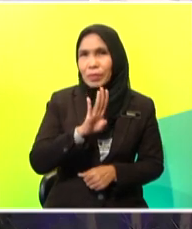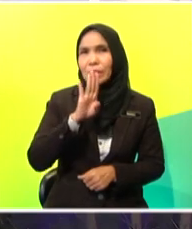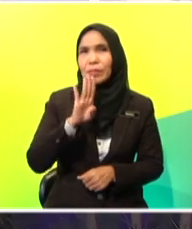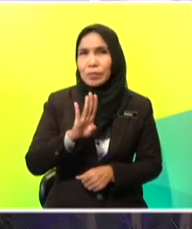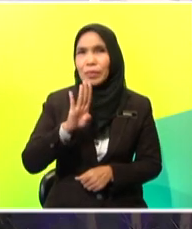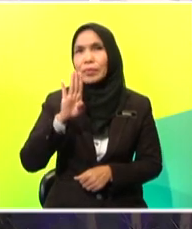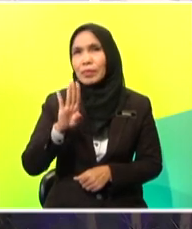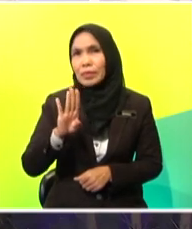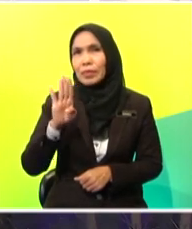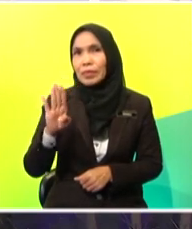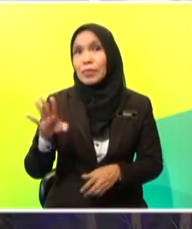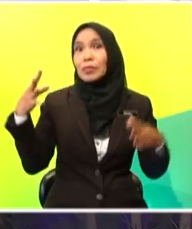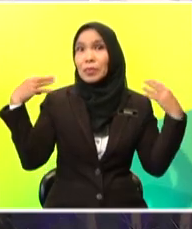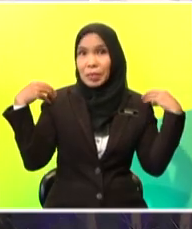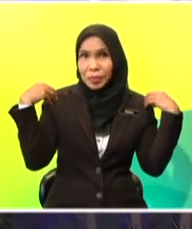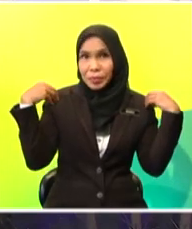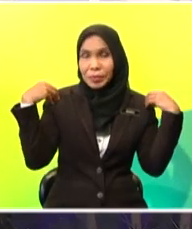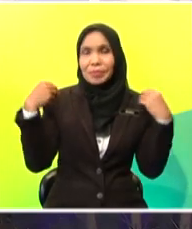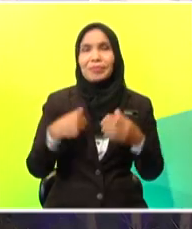bibit-bibit cisc